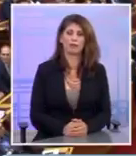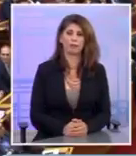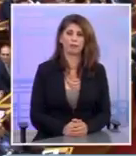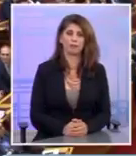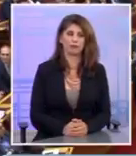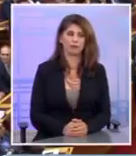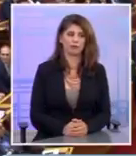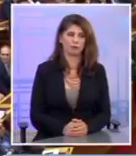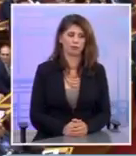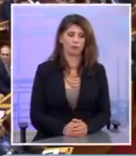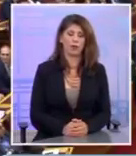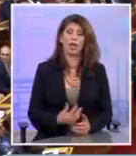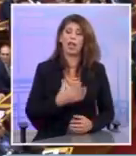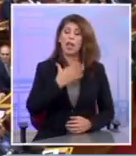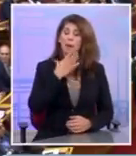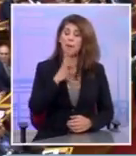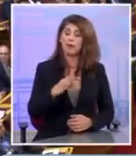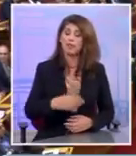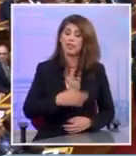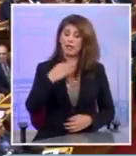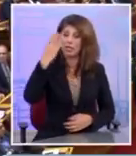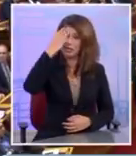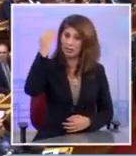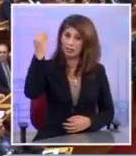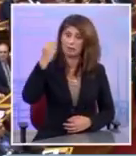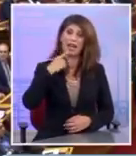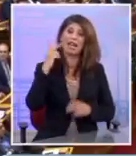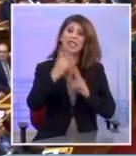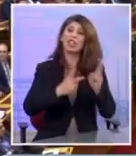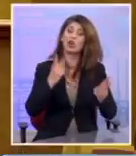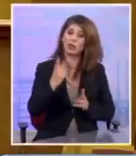συνεχίστε. Επειδή, κύριε Τσίπρα, κατηγορήσατε